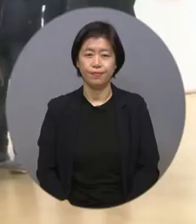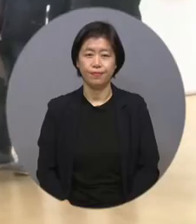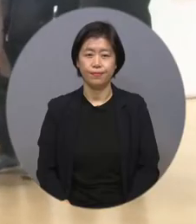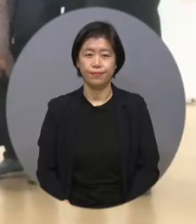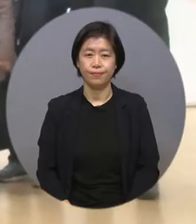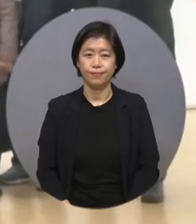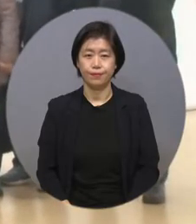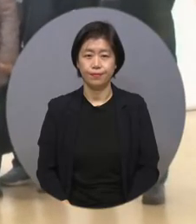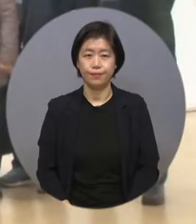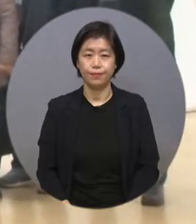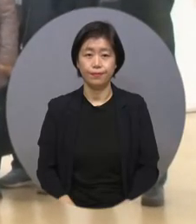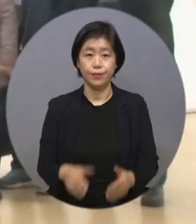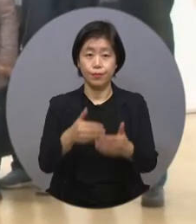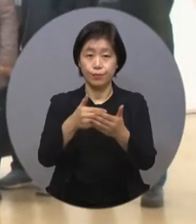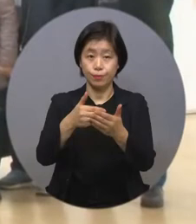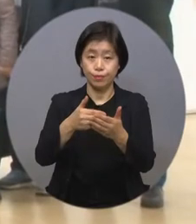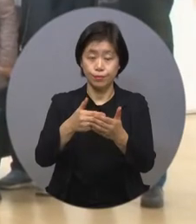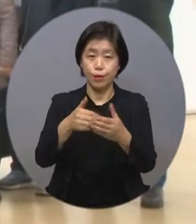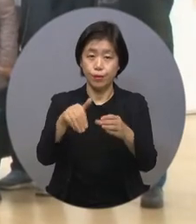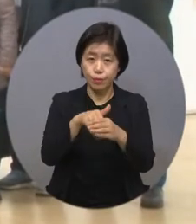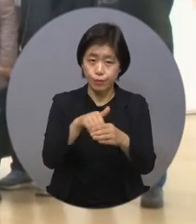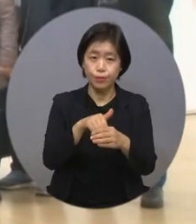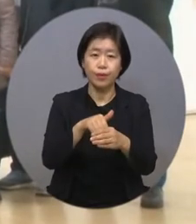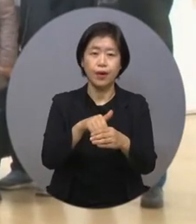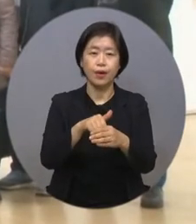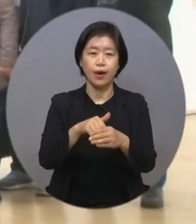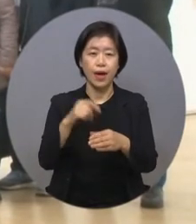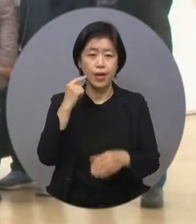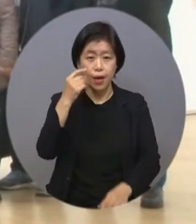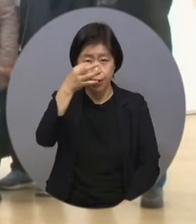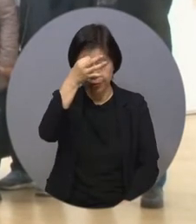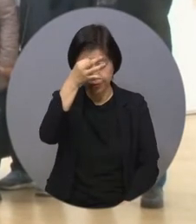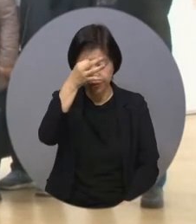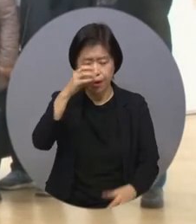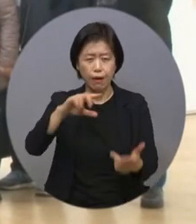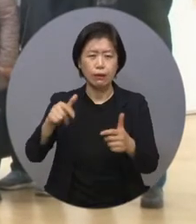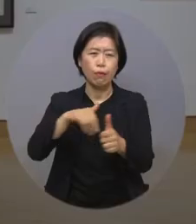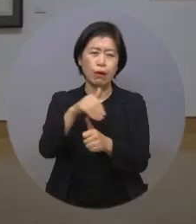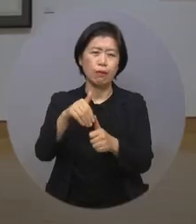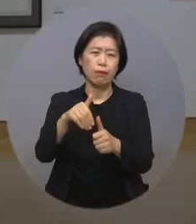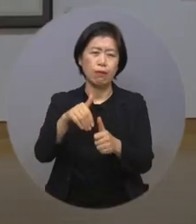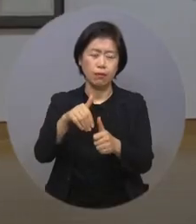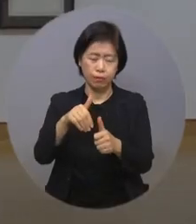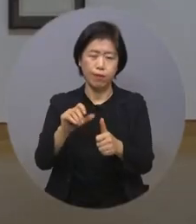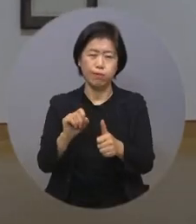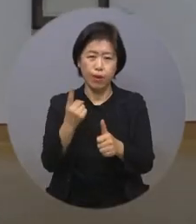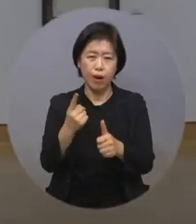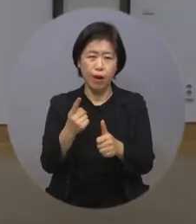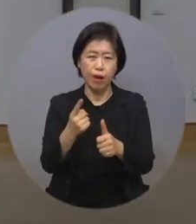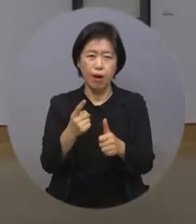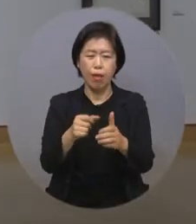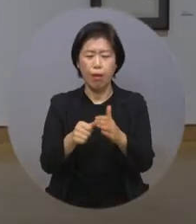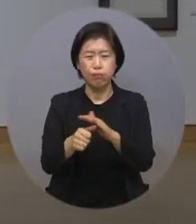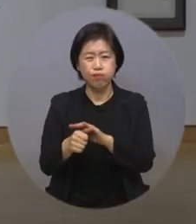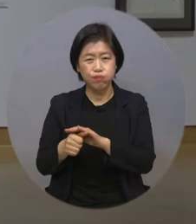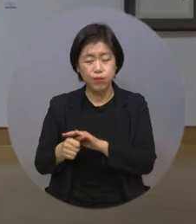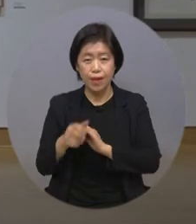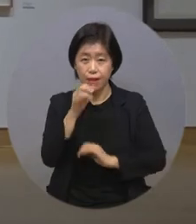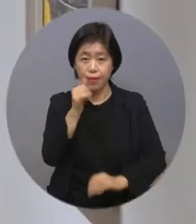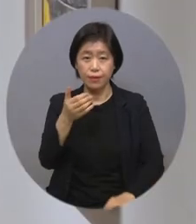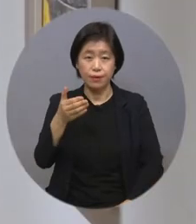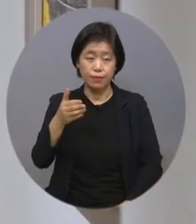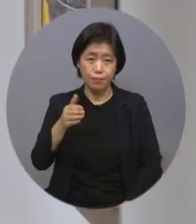보겠습니다. 문화예술의 환경적 기반이 코로나19로 더욱 위축된 상황으로 어려운 시기를 보내고 있는